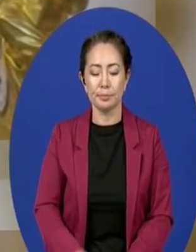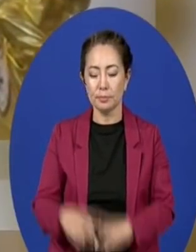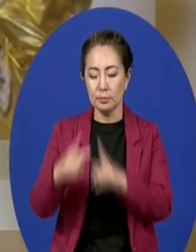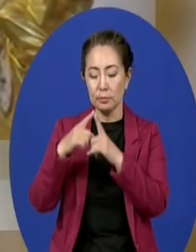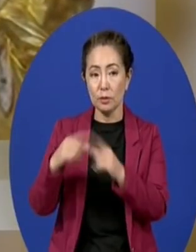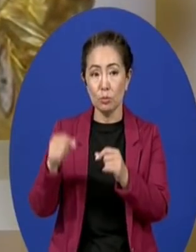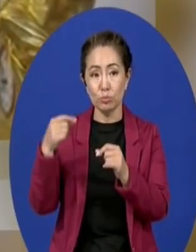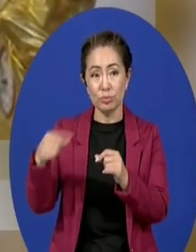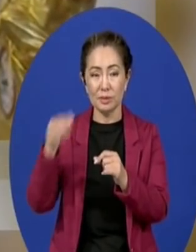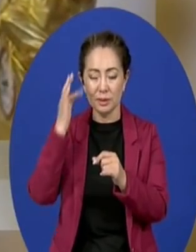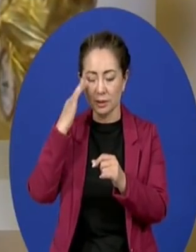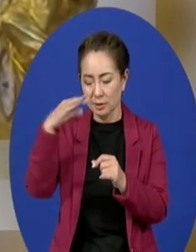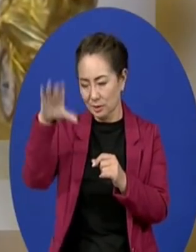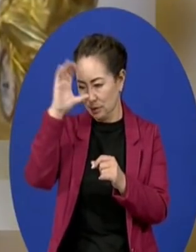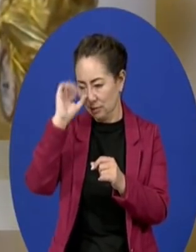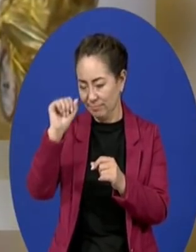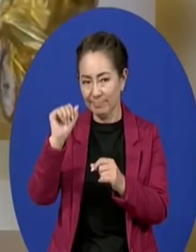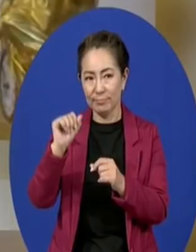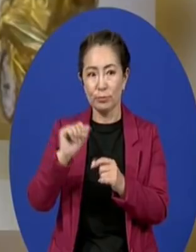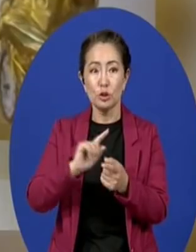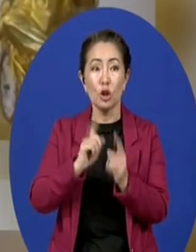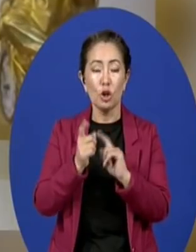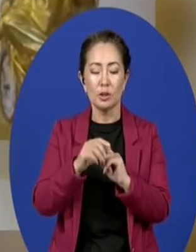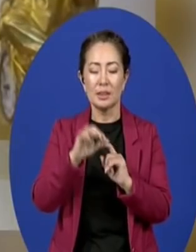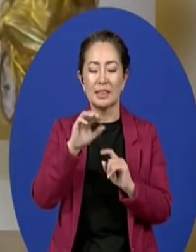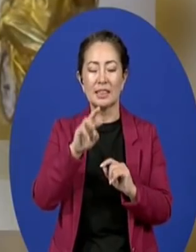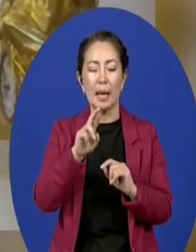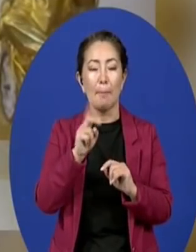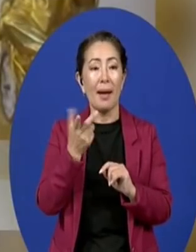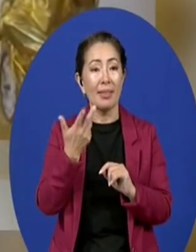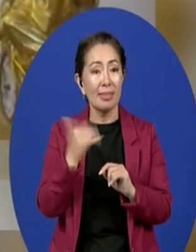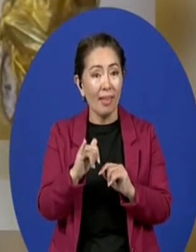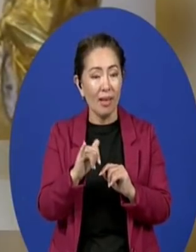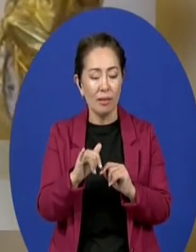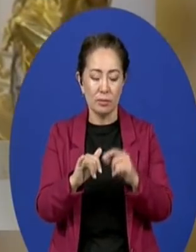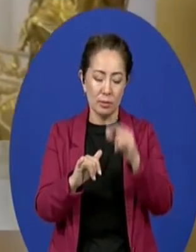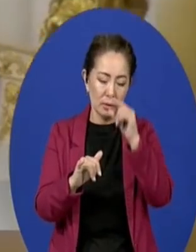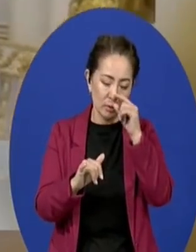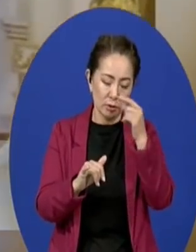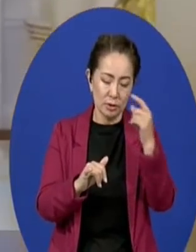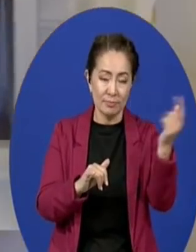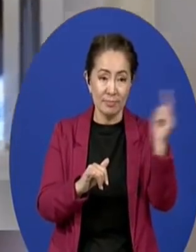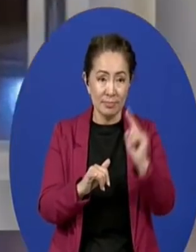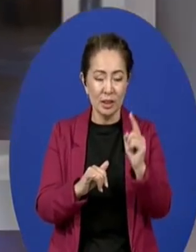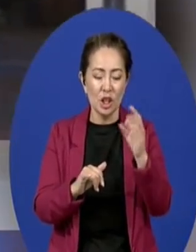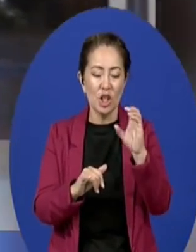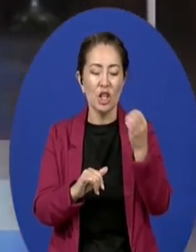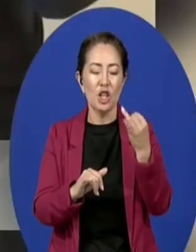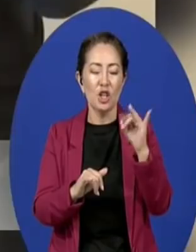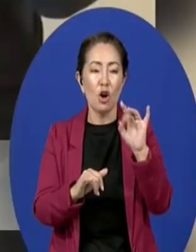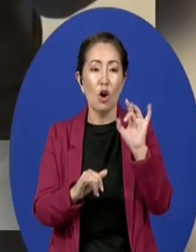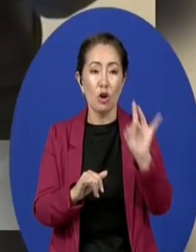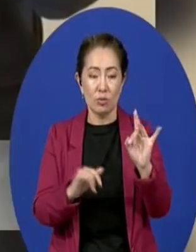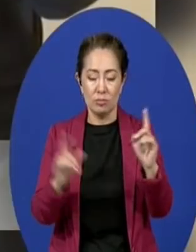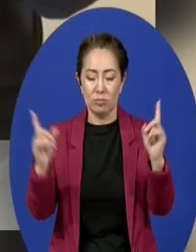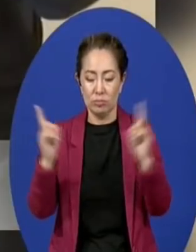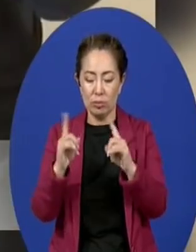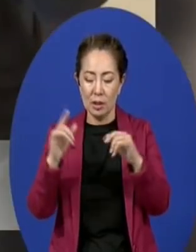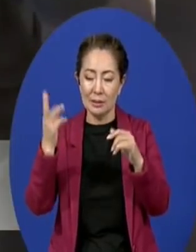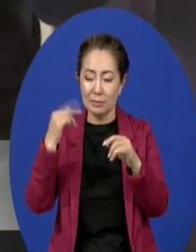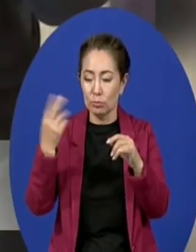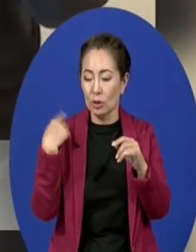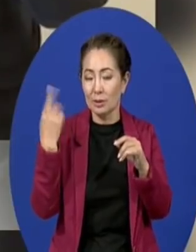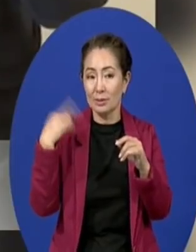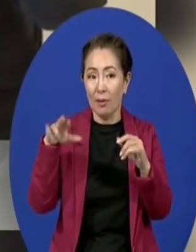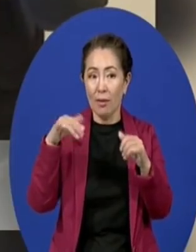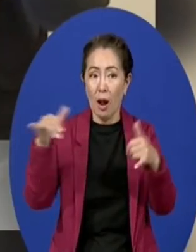Японы гадаад хэргийн сайдын орлогч Ямата Шигой, Орос улбааны улсын гадаад хэргийн сайдын орлогч Игор Маргулов нар даваа гарагт утсаар